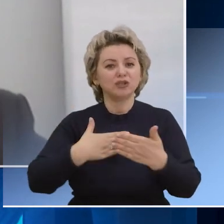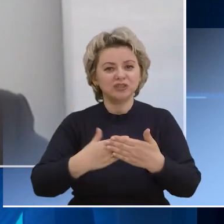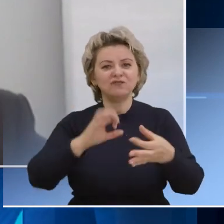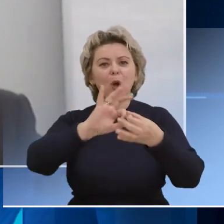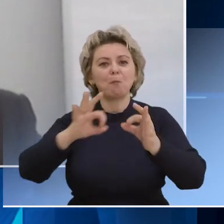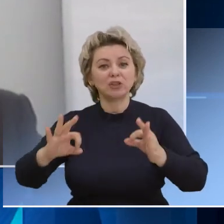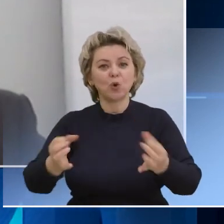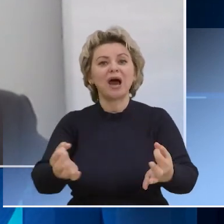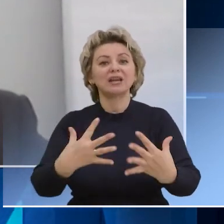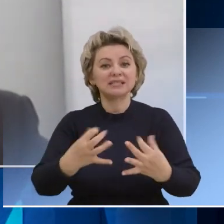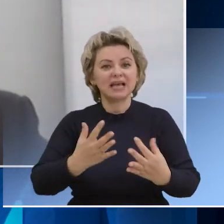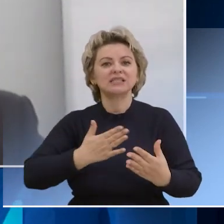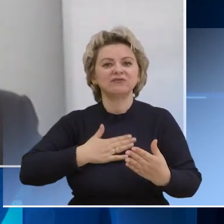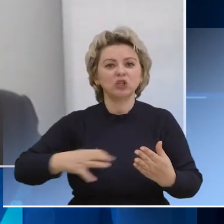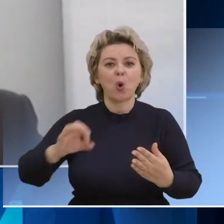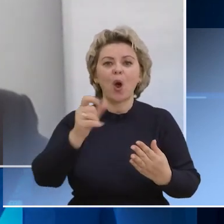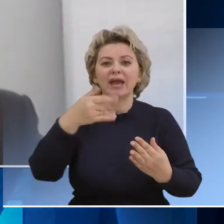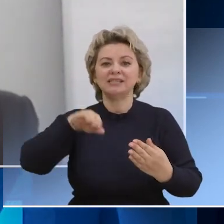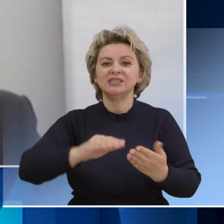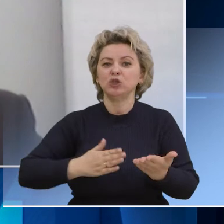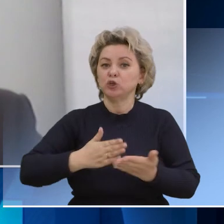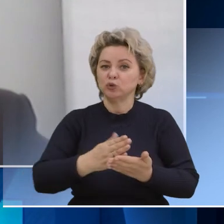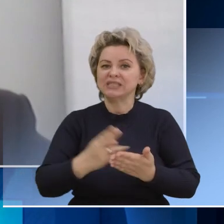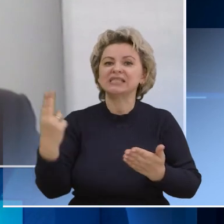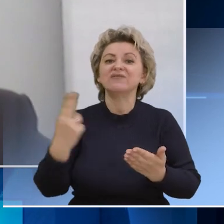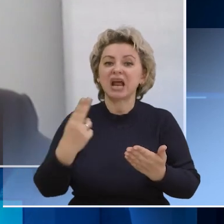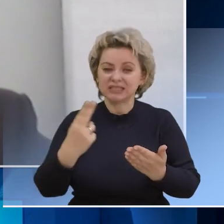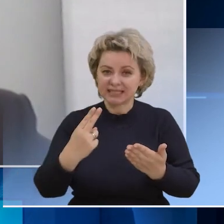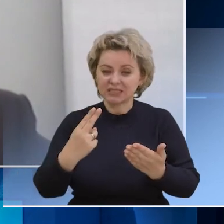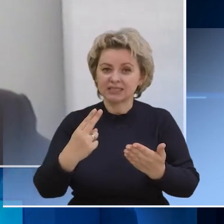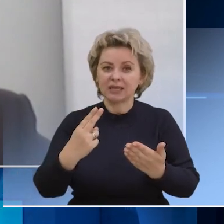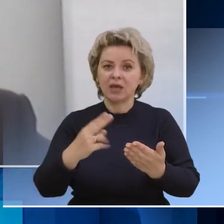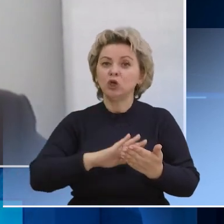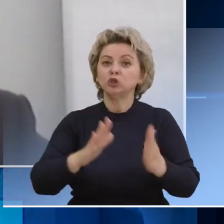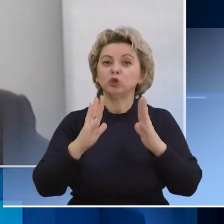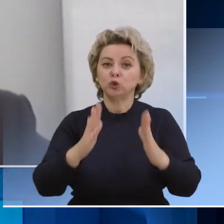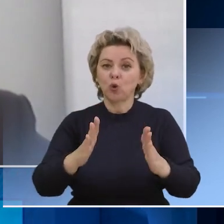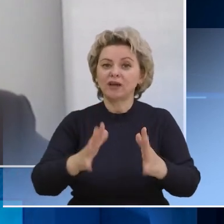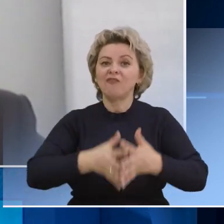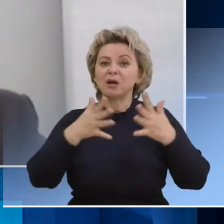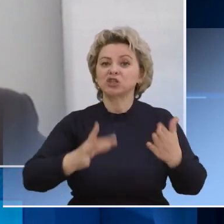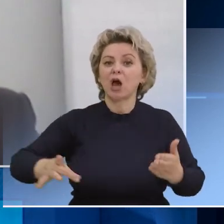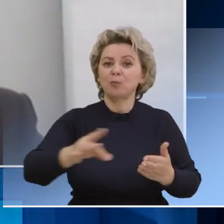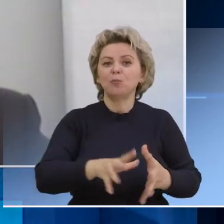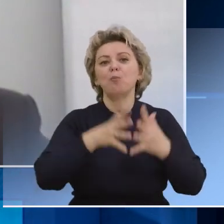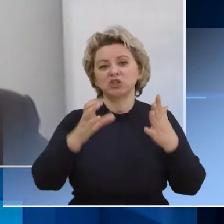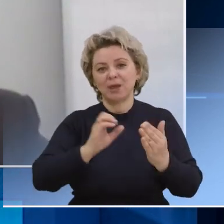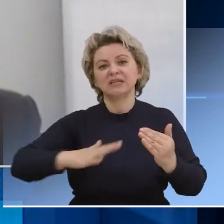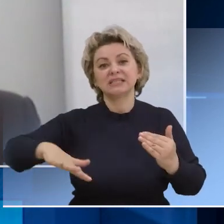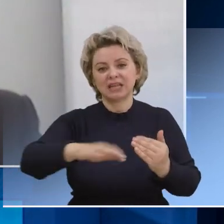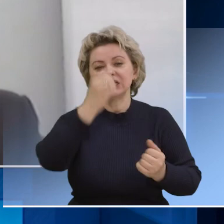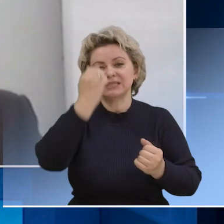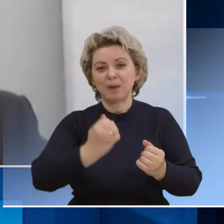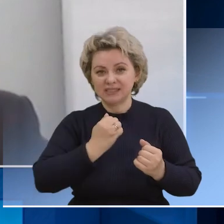активно и так подробно рассказывали нам об IT-индустрии, о цифровизации не только в масштабах региона, но и в масштабах